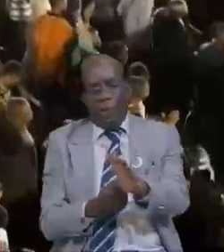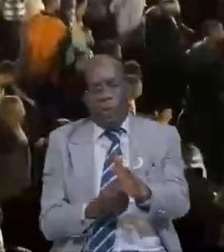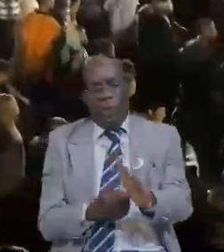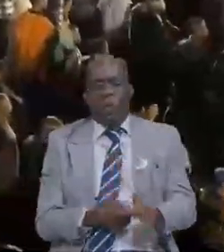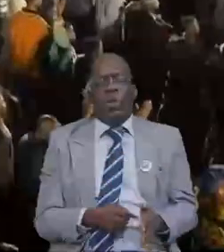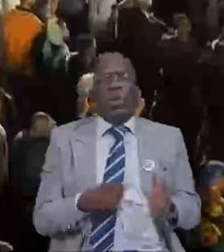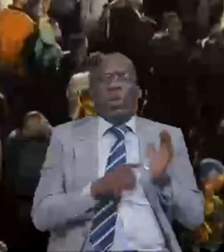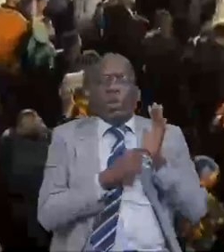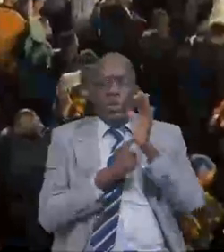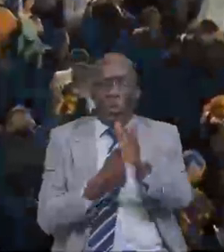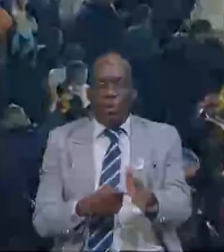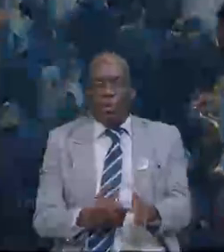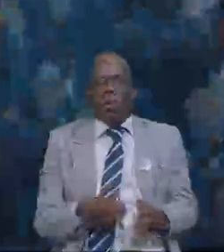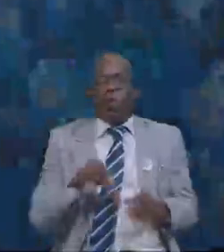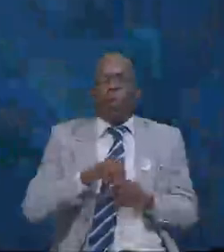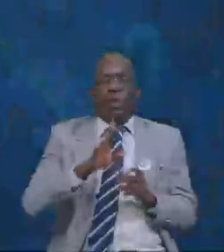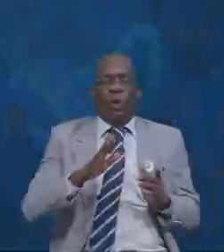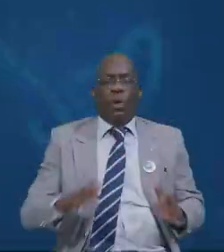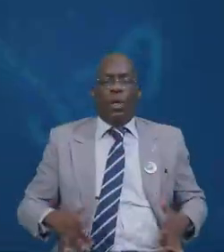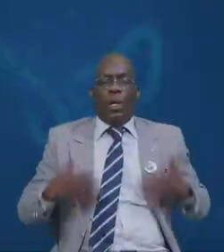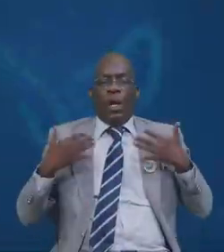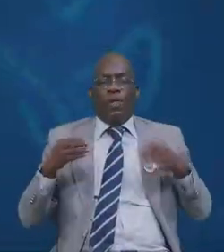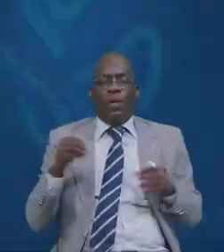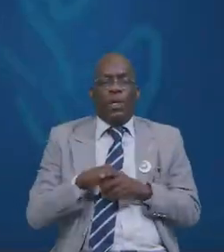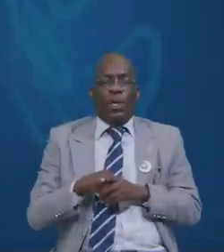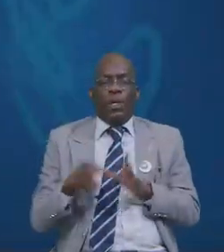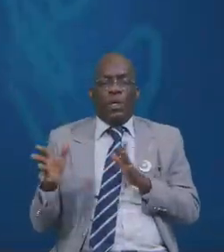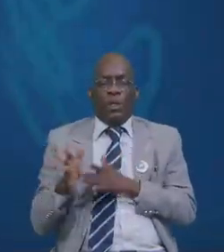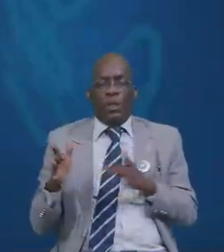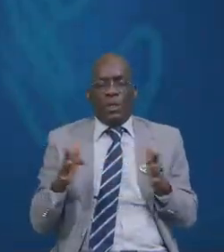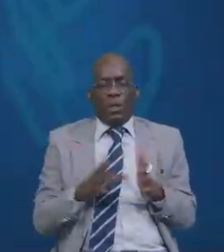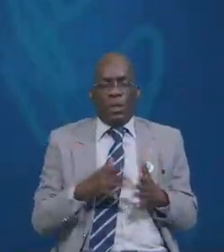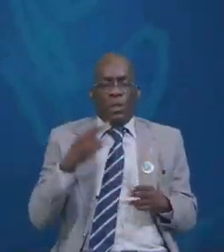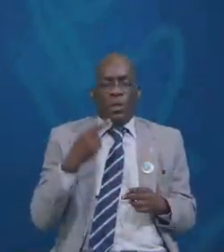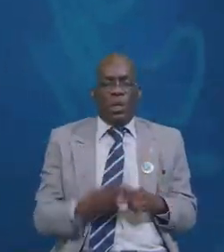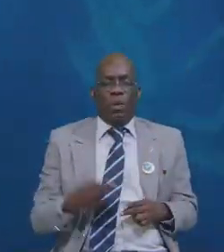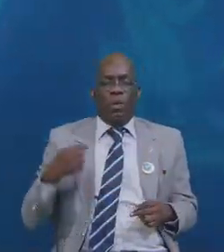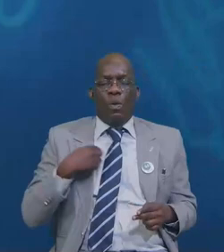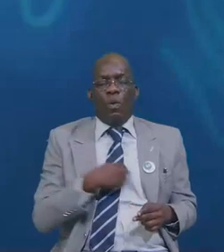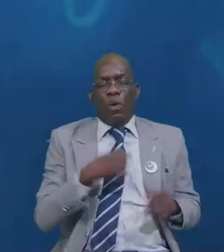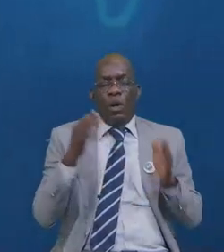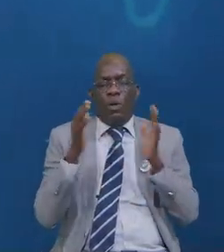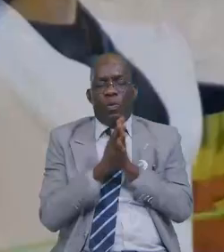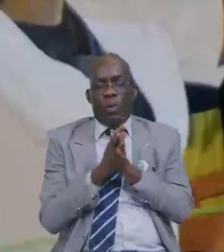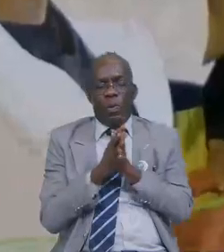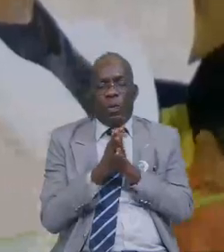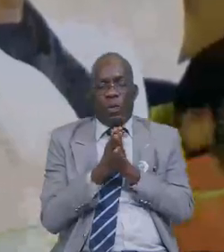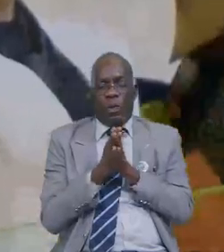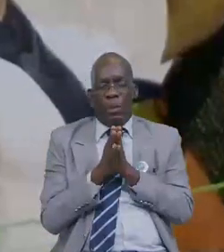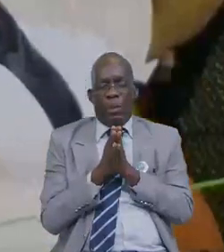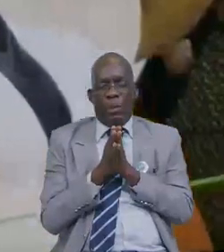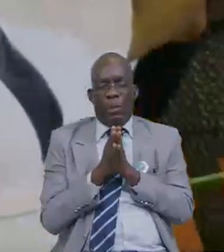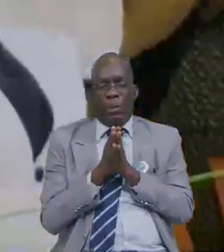manifestation, démonstration dans Christ. Au nom de Jésus, nous prions.